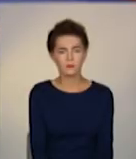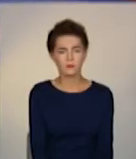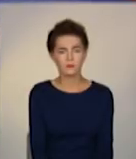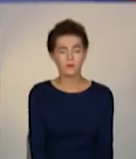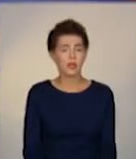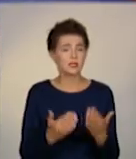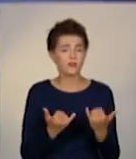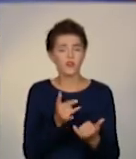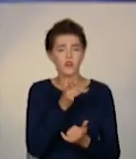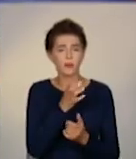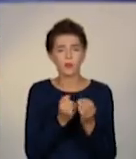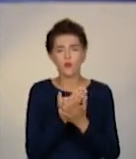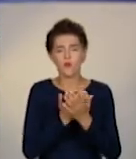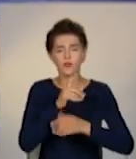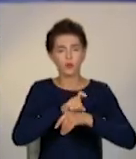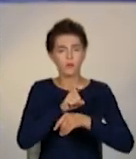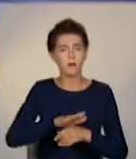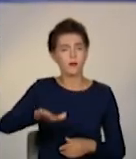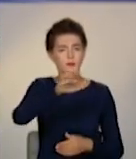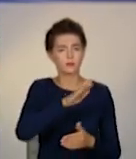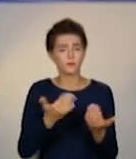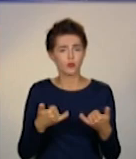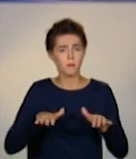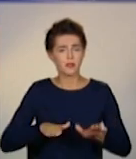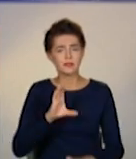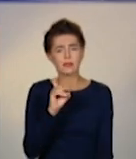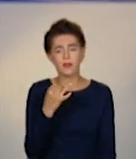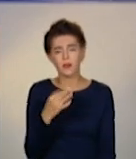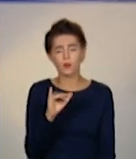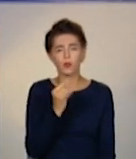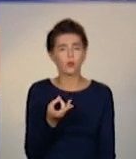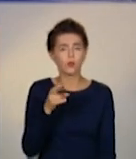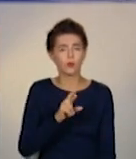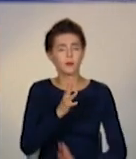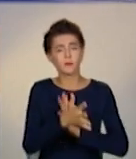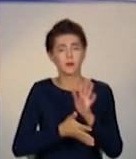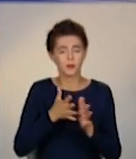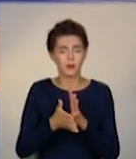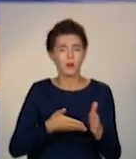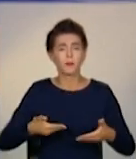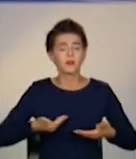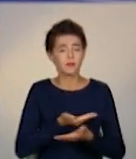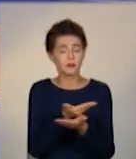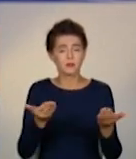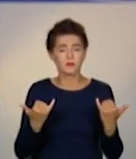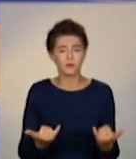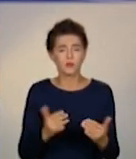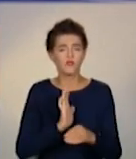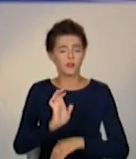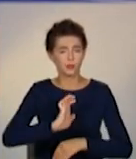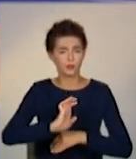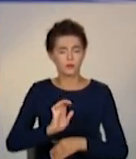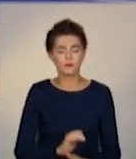Врімі новостей Донбаса у студії Сергій Грунов і Уляна Шумило із мовою жестів. Вітаємо вас. Дивіться